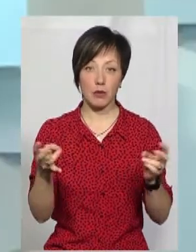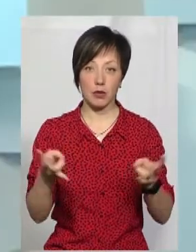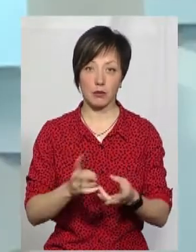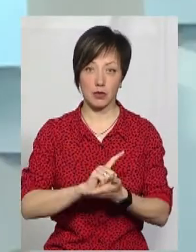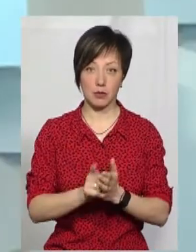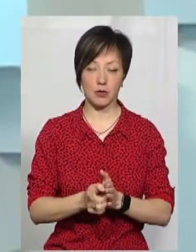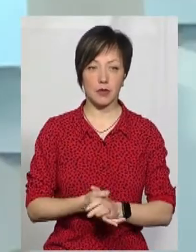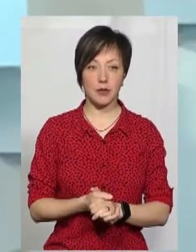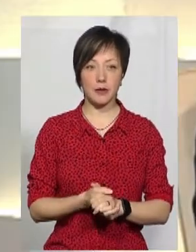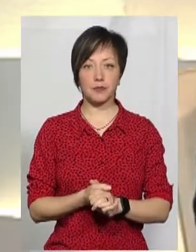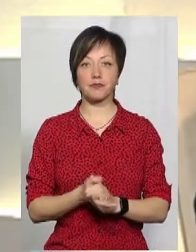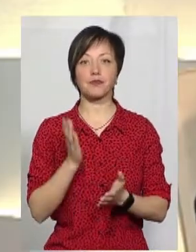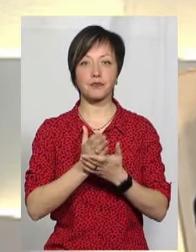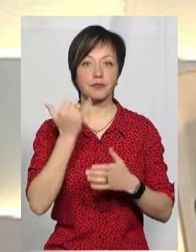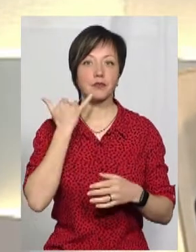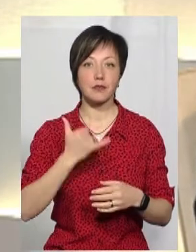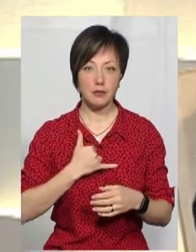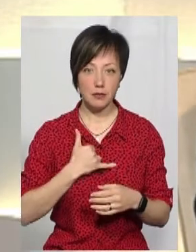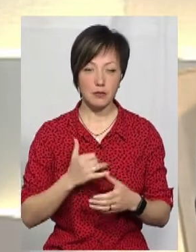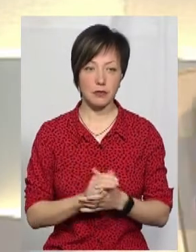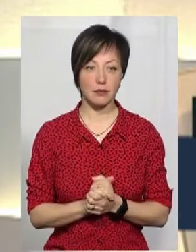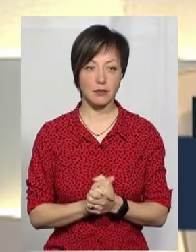Так. У нас є телефонний дзвінок.